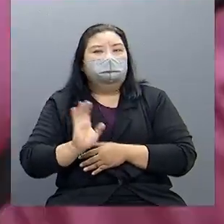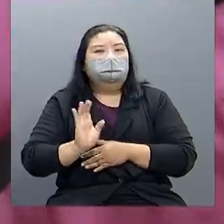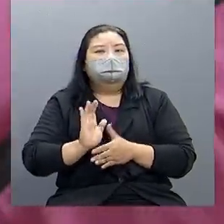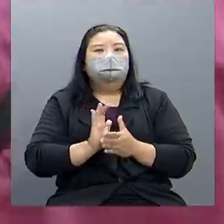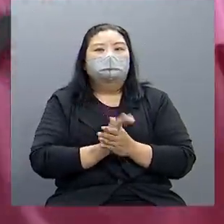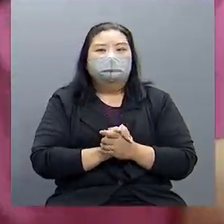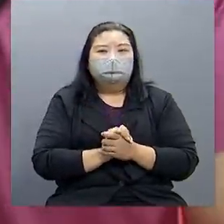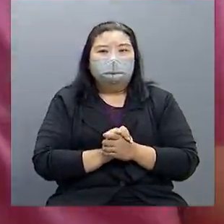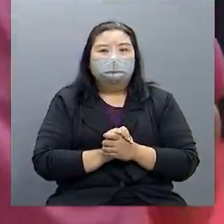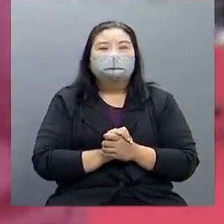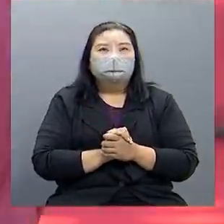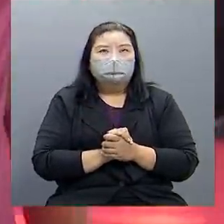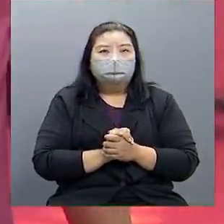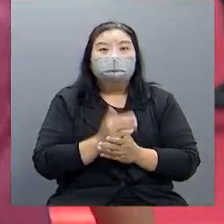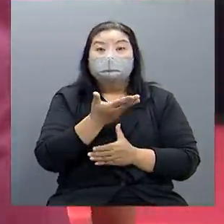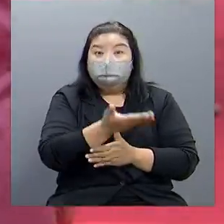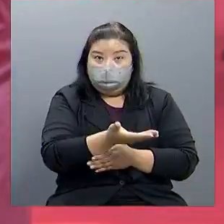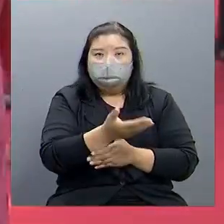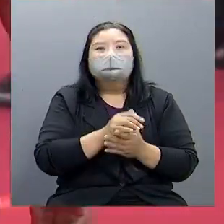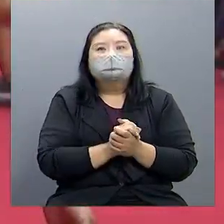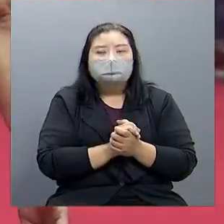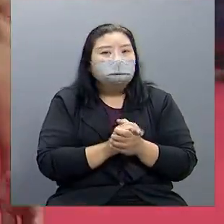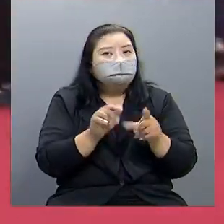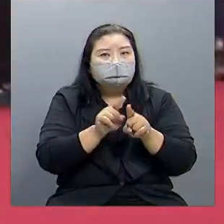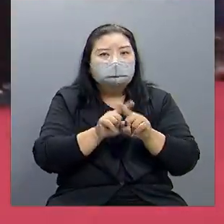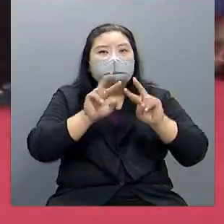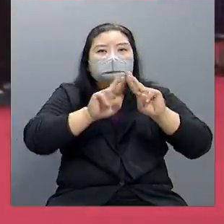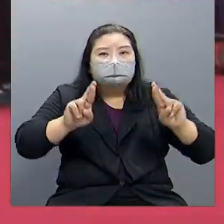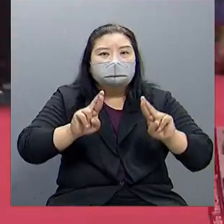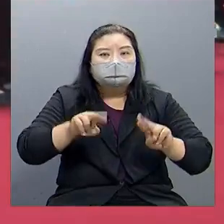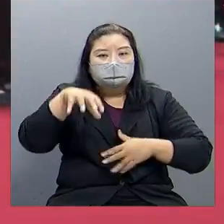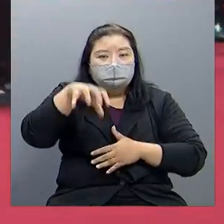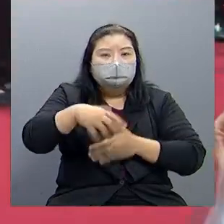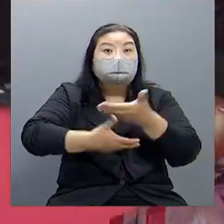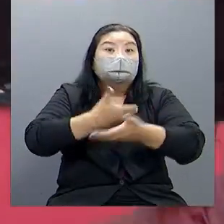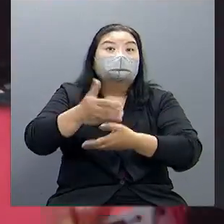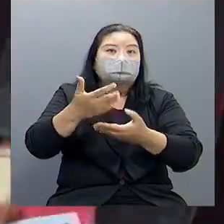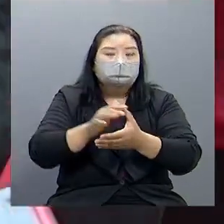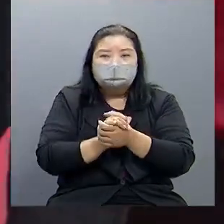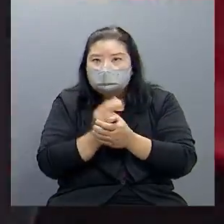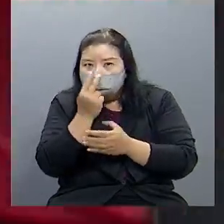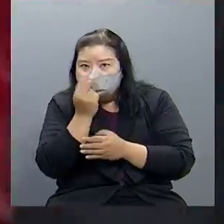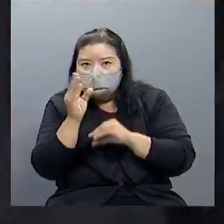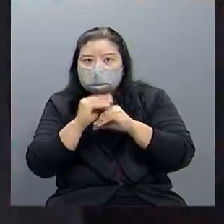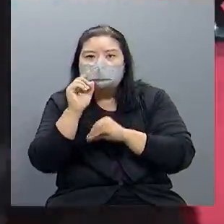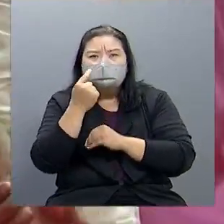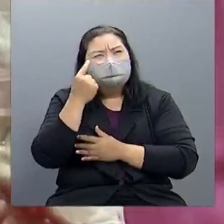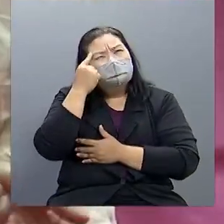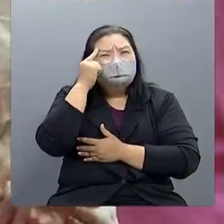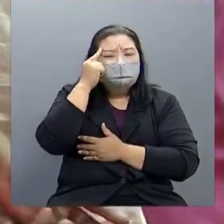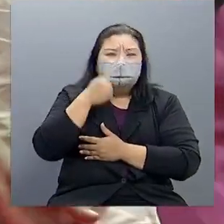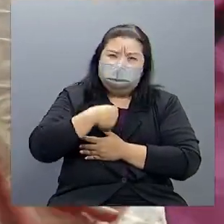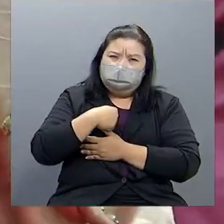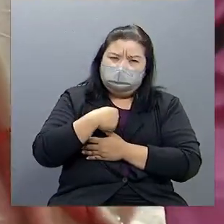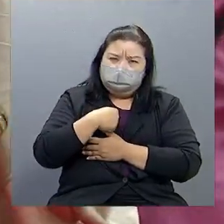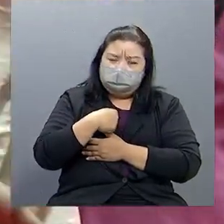อีกคนค่ะเป็นผู้ประกอบการที่เปิดร้านโชห่วยอยู่แล้วนะคะบอกว่าก็มาดูเป็นไอเดียแต่ก็ไม่แน่ใจจะปรับร้านหรือเปล่านะคะเพราะคิดว่า